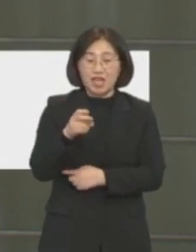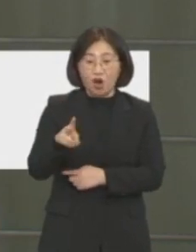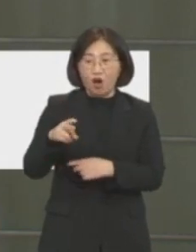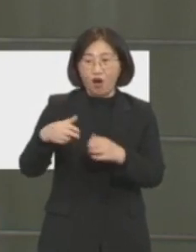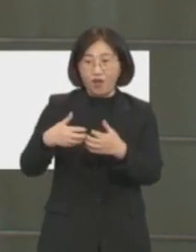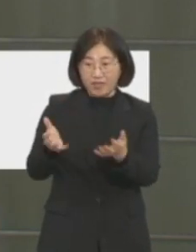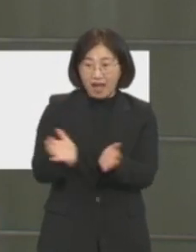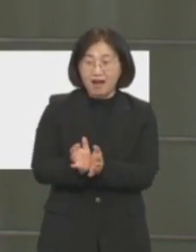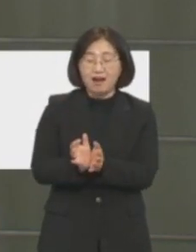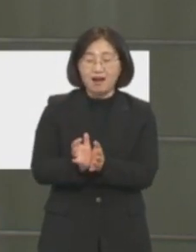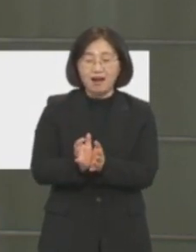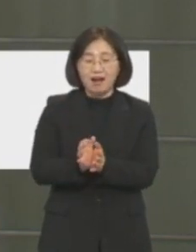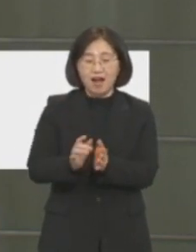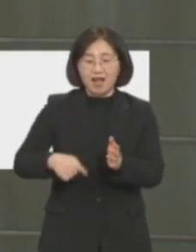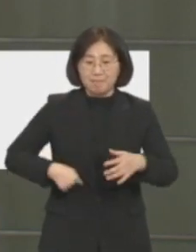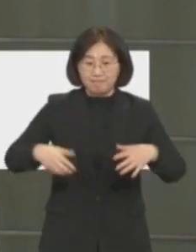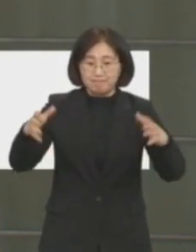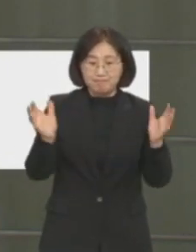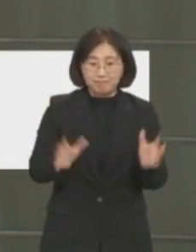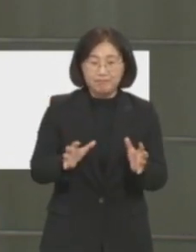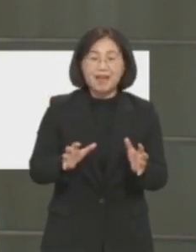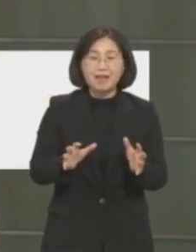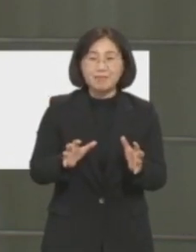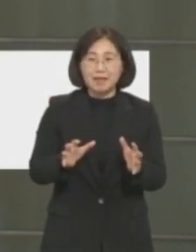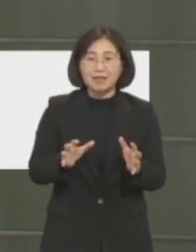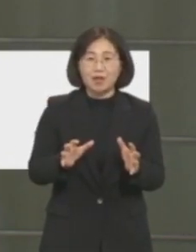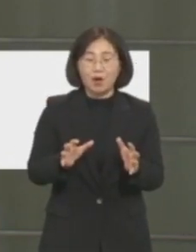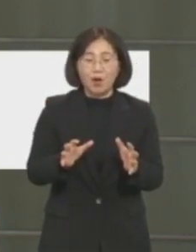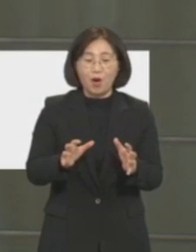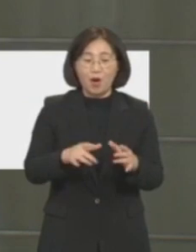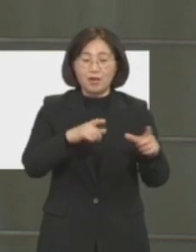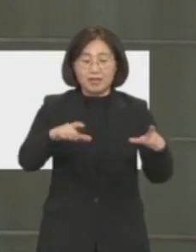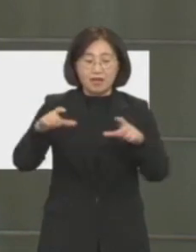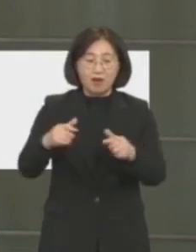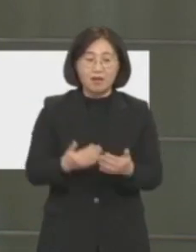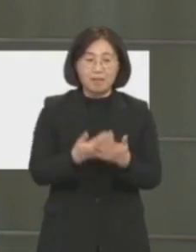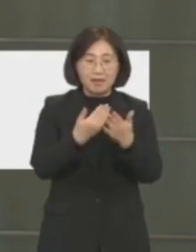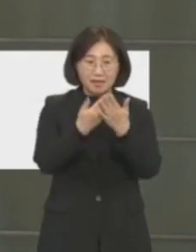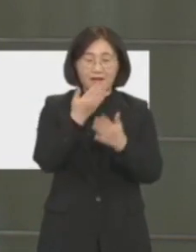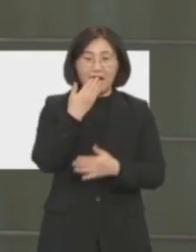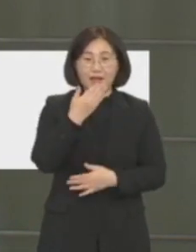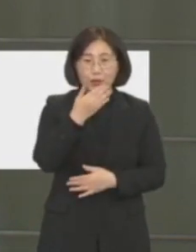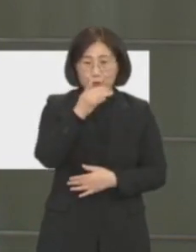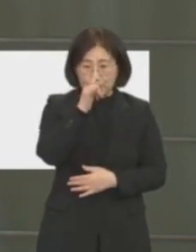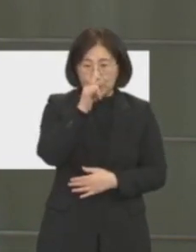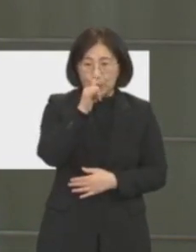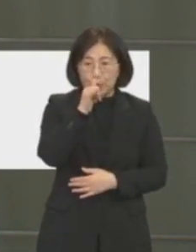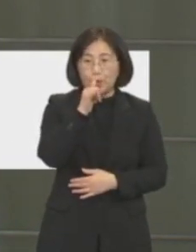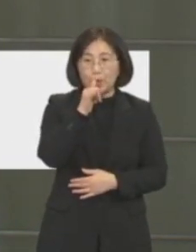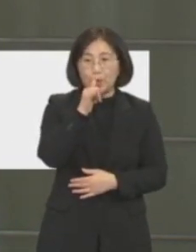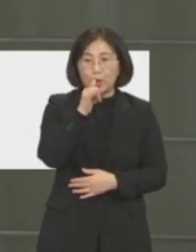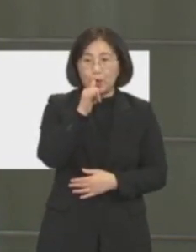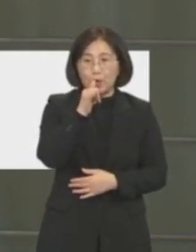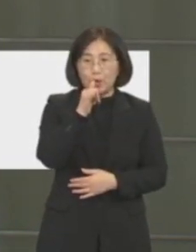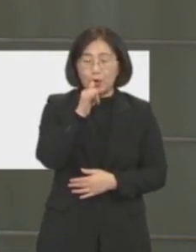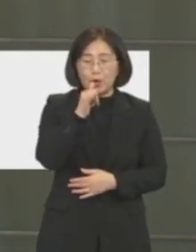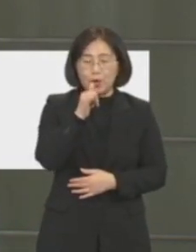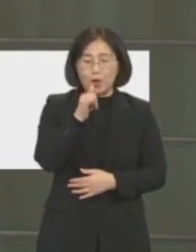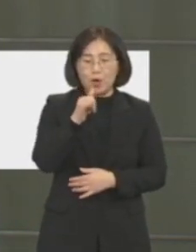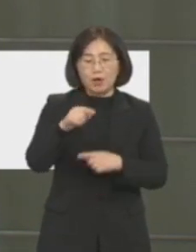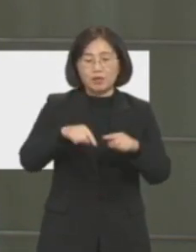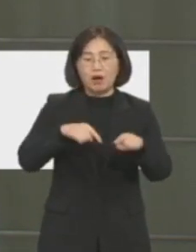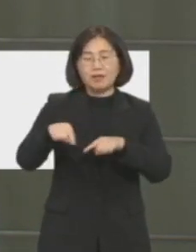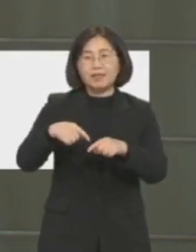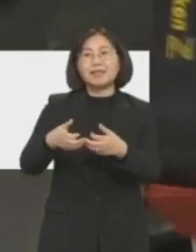여당으로서 팀워크를 잘 이루고 결속해서 지역을 발전시킬 수 있도록 할 수 있는 유일한